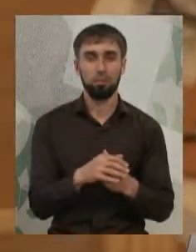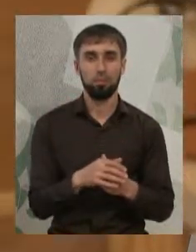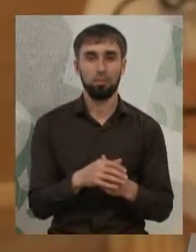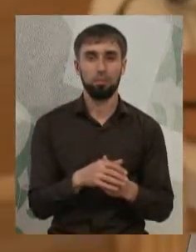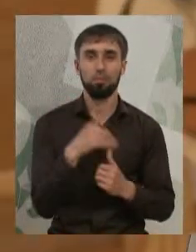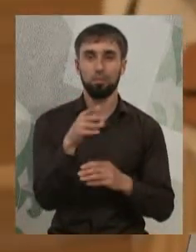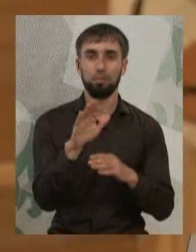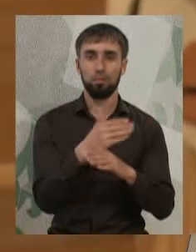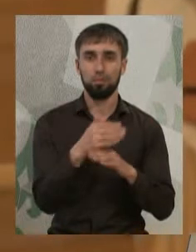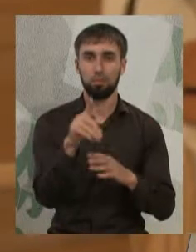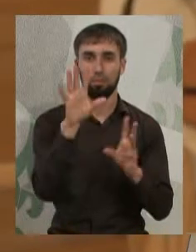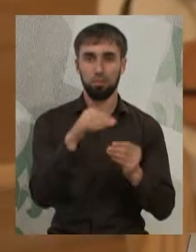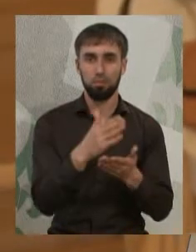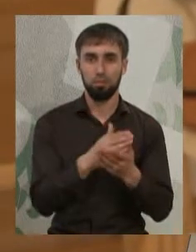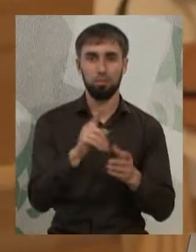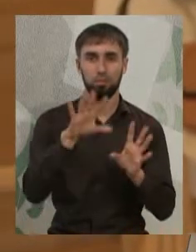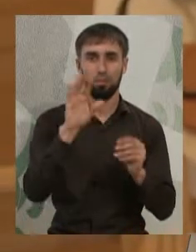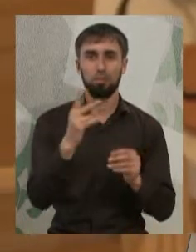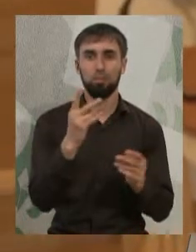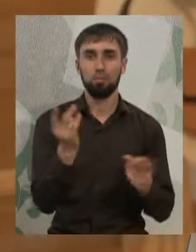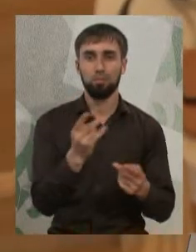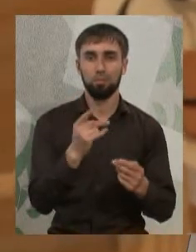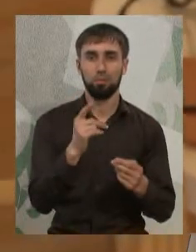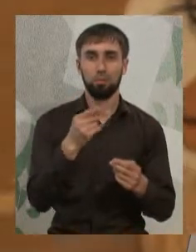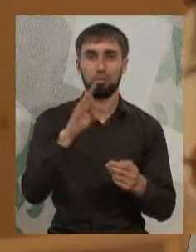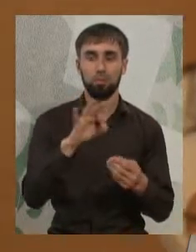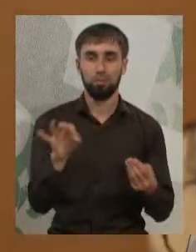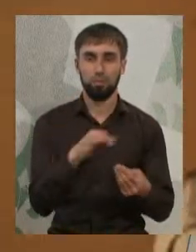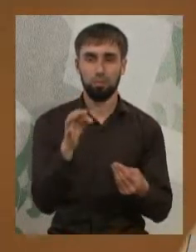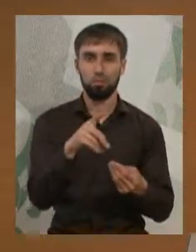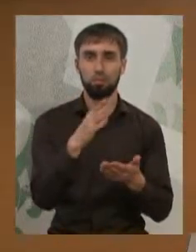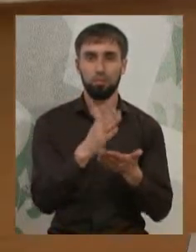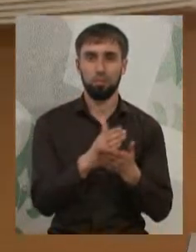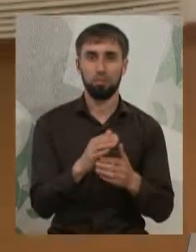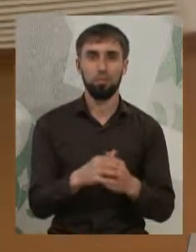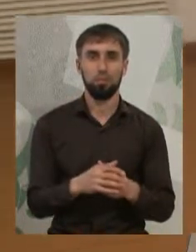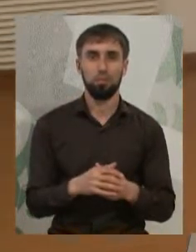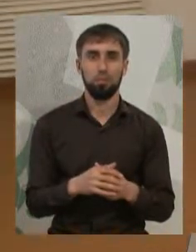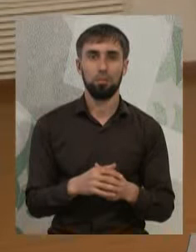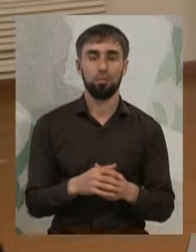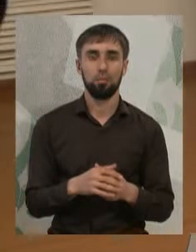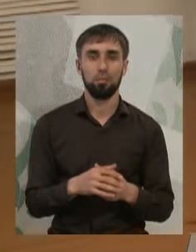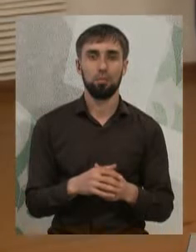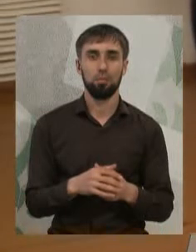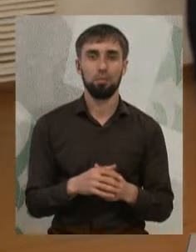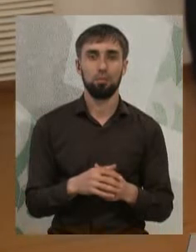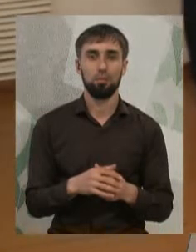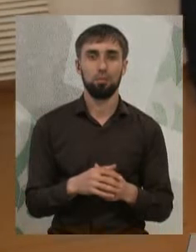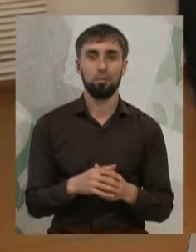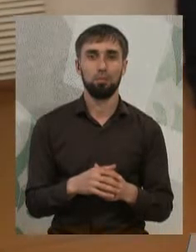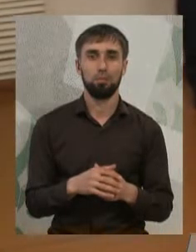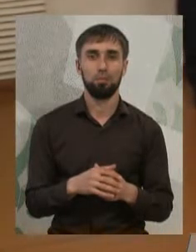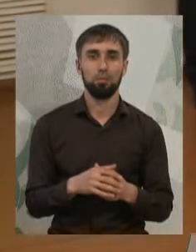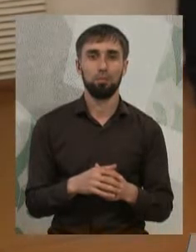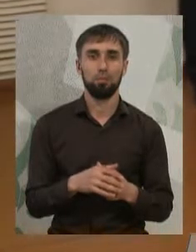деталям представлены все необходимые предметы, которые использовались во время щитя. Вот